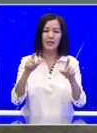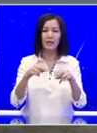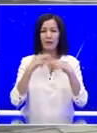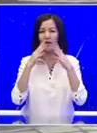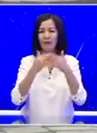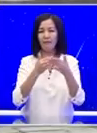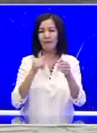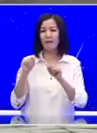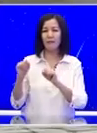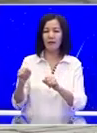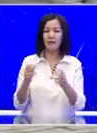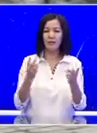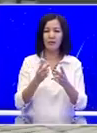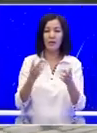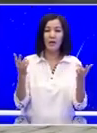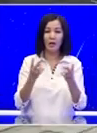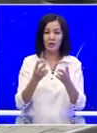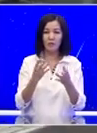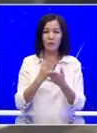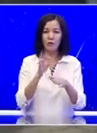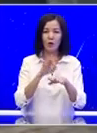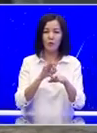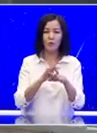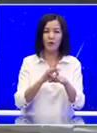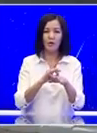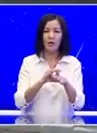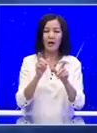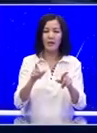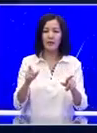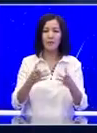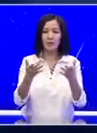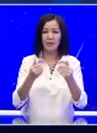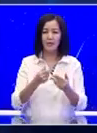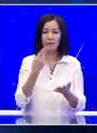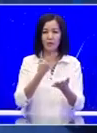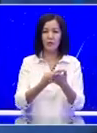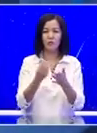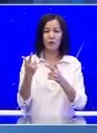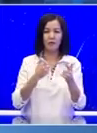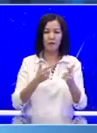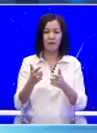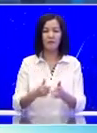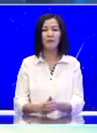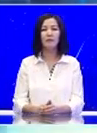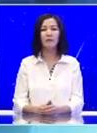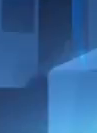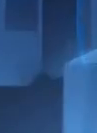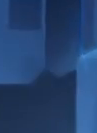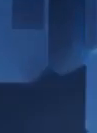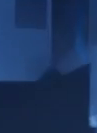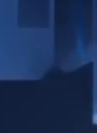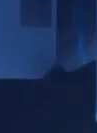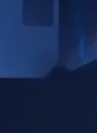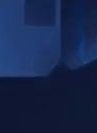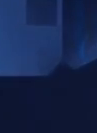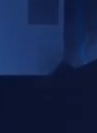мақсатында жасақталды. Қажет болған жағдайда науқастарды қабылдауға дайын. Құрманжан Қасымжанұлы, Аманжол Жөнкешев, Жетісу